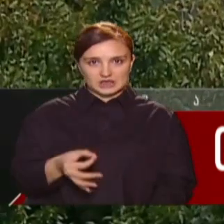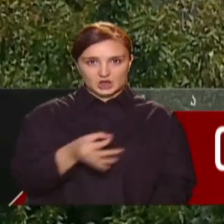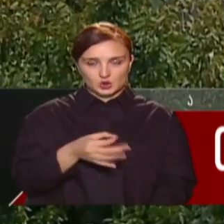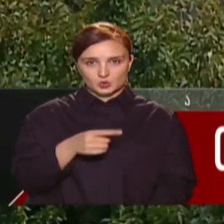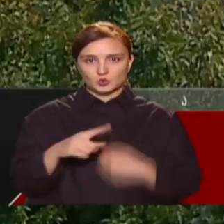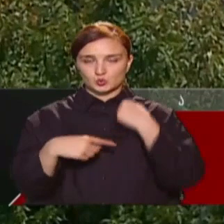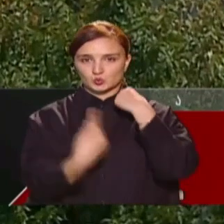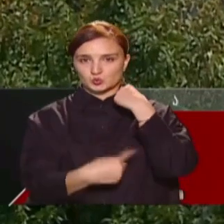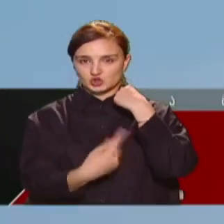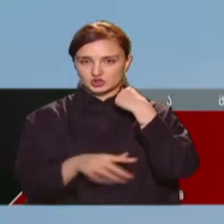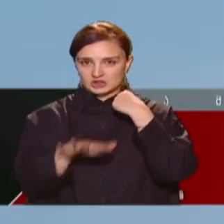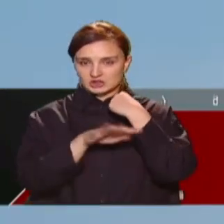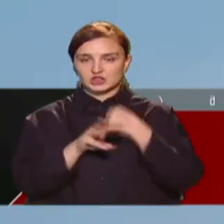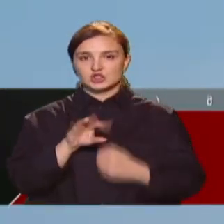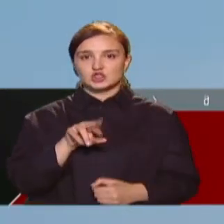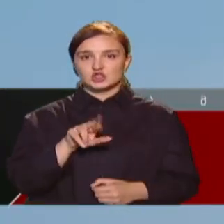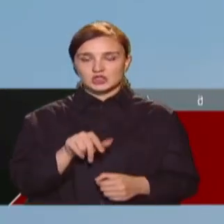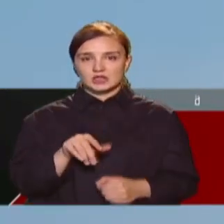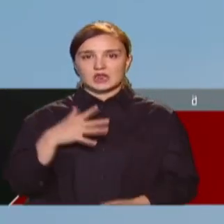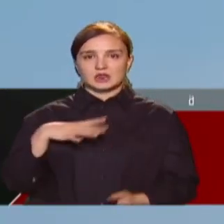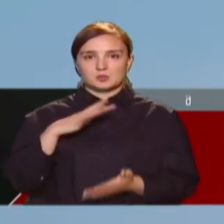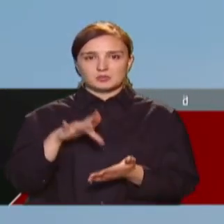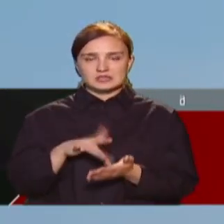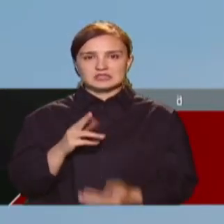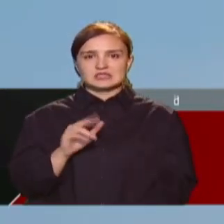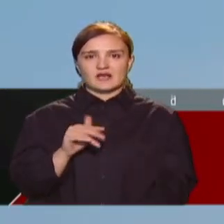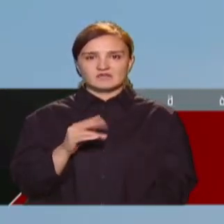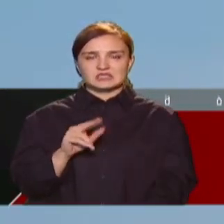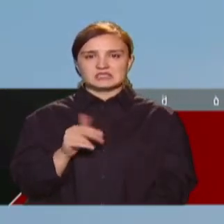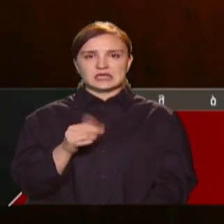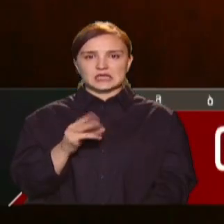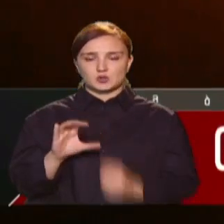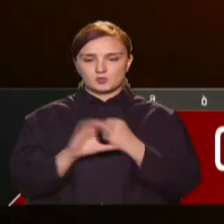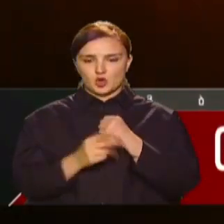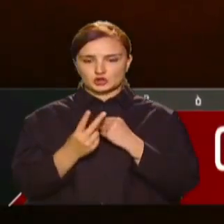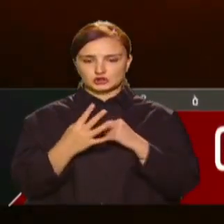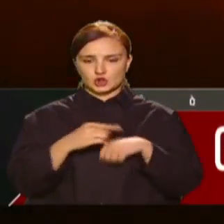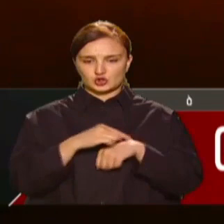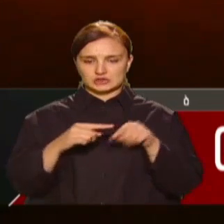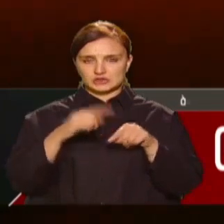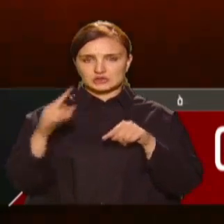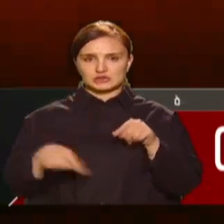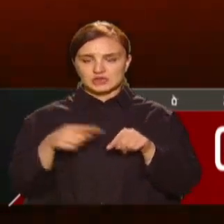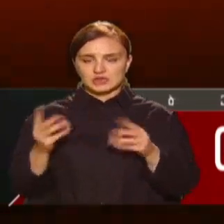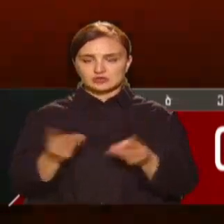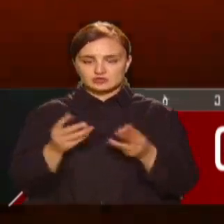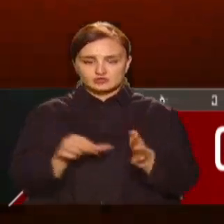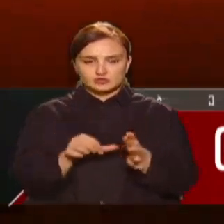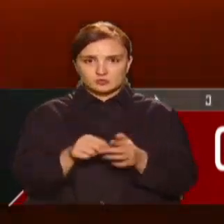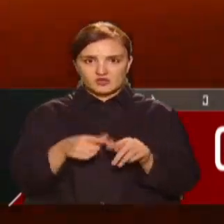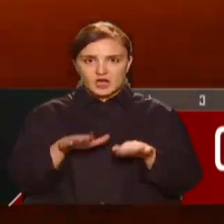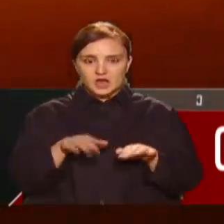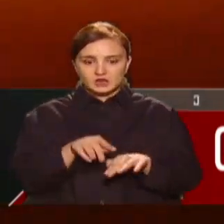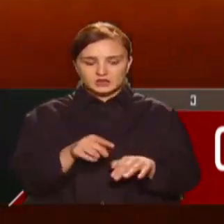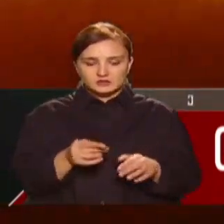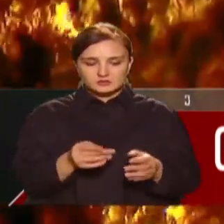Tusheti da Shilda Tbilisis shemogareni Napetroebi tsavkesi da Tsqneti. Bolo 24 saatshi mekhandre mashvelebi khandris sored am aktivuri